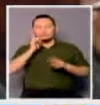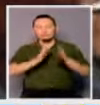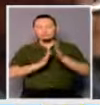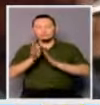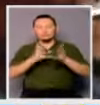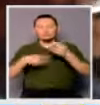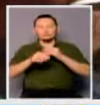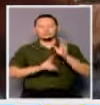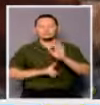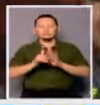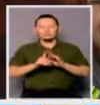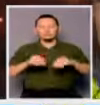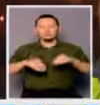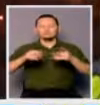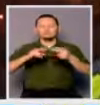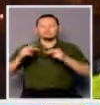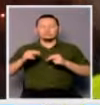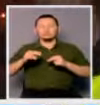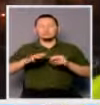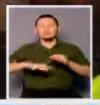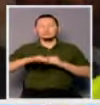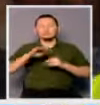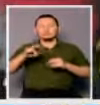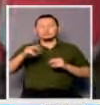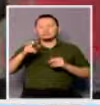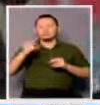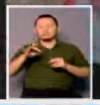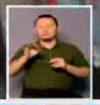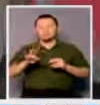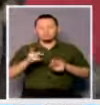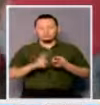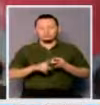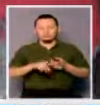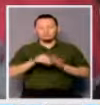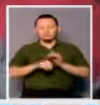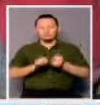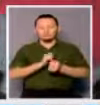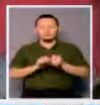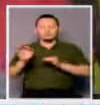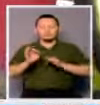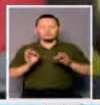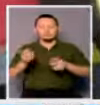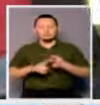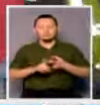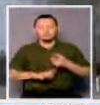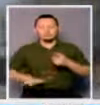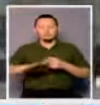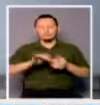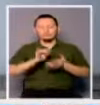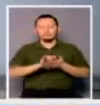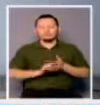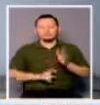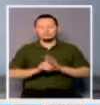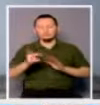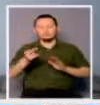насаждения с площади были пересажены на территорию поселка Талгайран. В соответствии с проектно-сметной документацией на отведенной территории устанавливаются